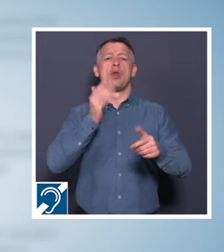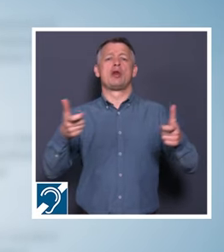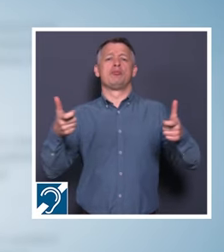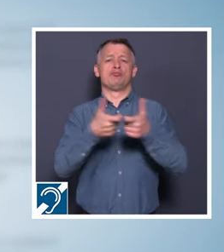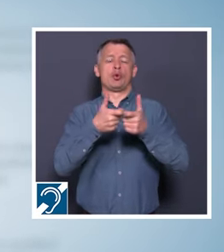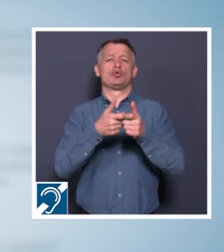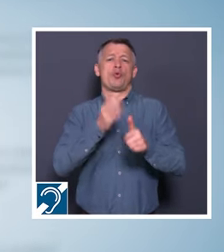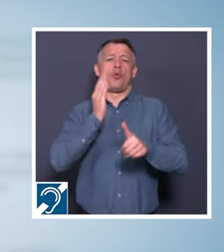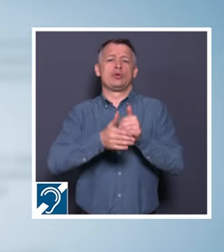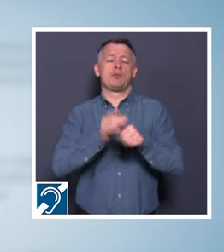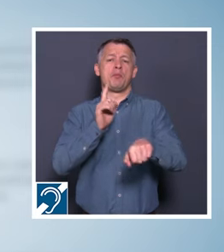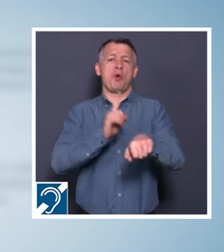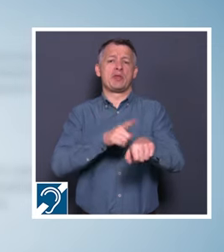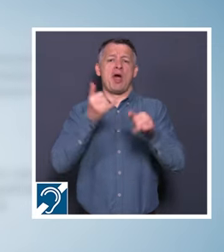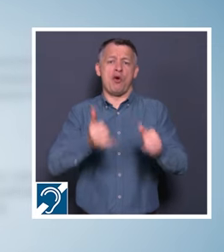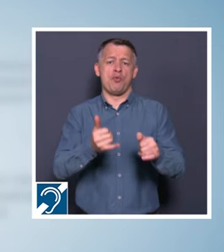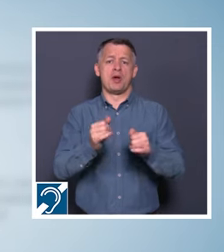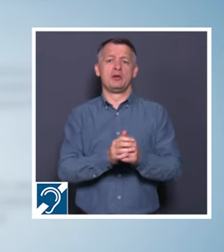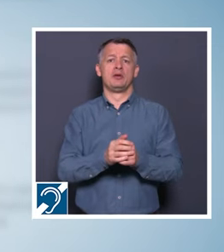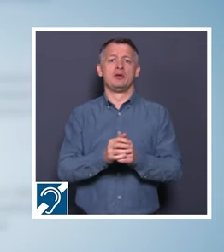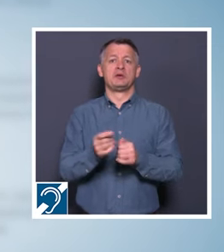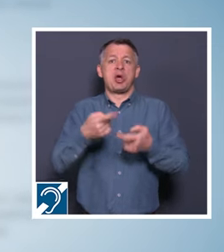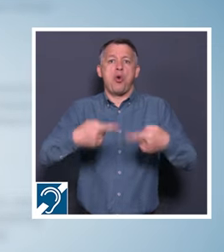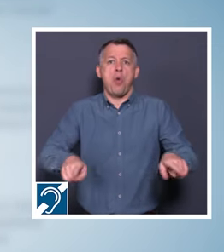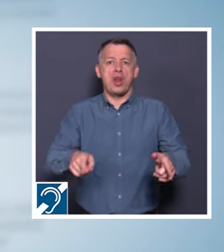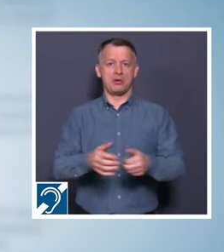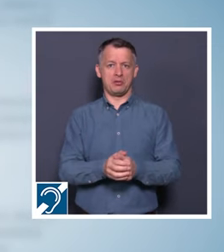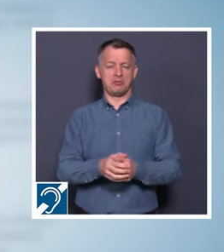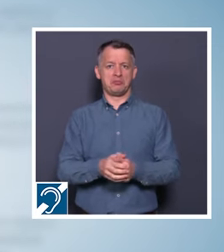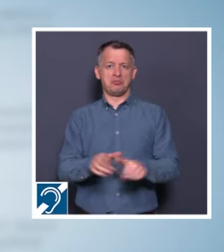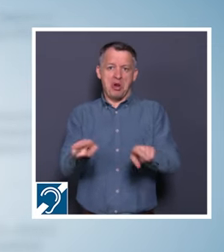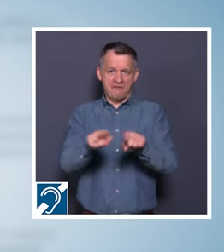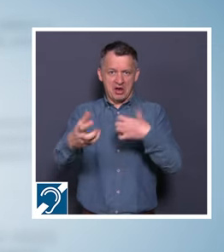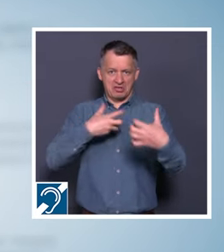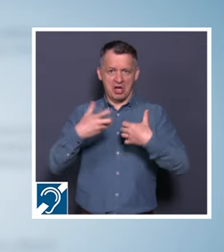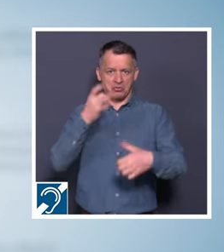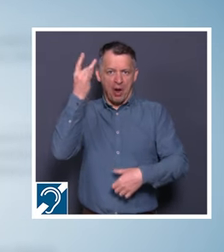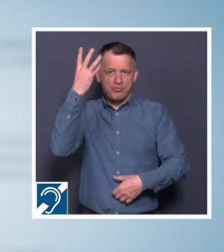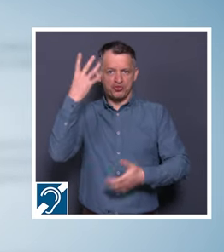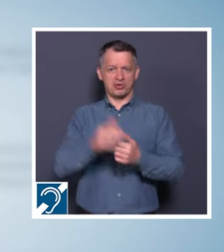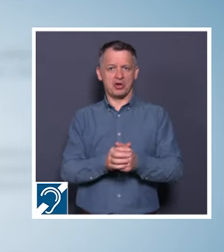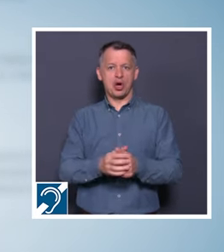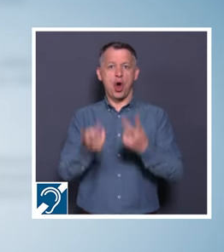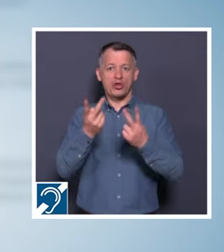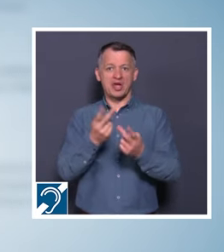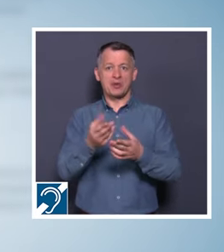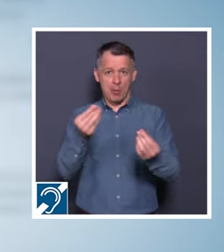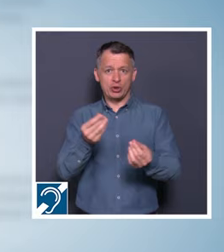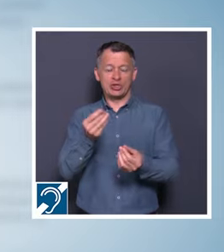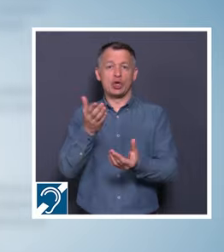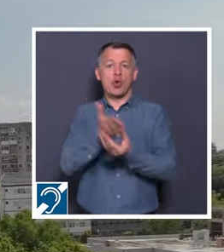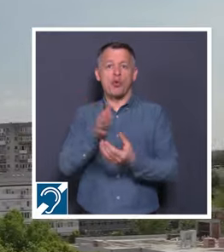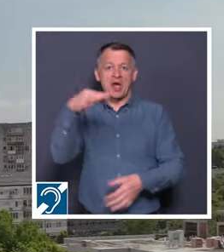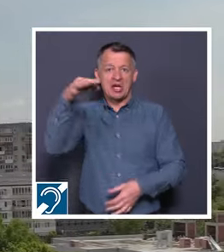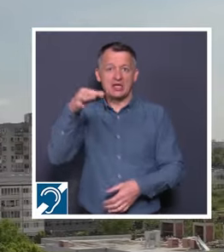există în lumea asta, la momentul ăsta, stă goală. Nu suntem într-un teatru absurd. Contează mai mult hârtiile pentru domnul ministru sau viața